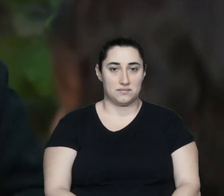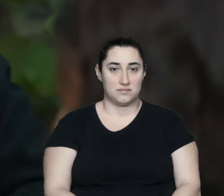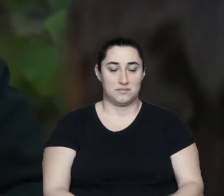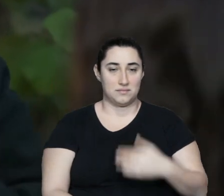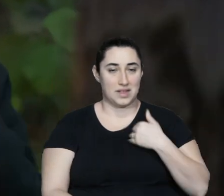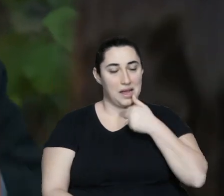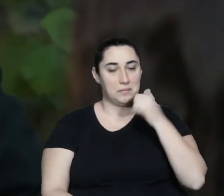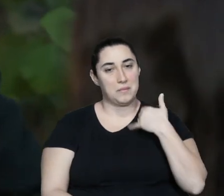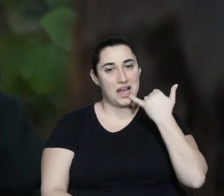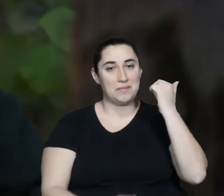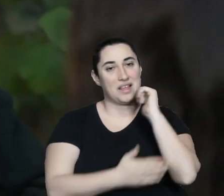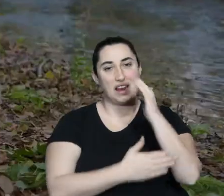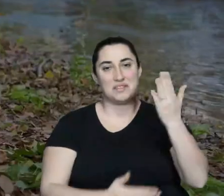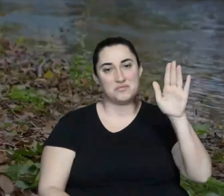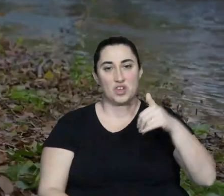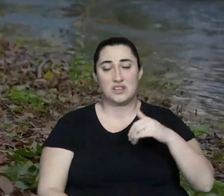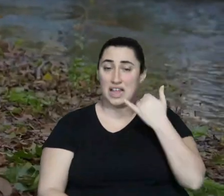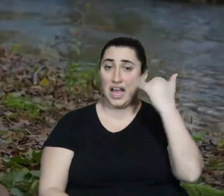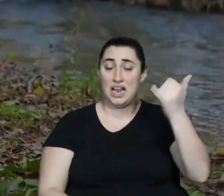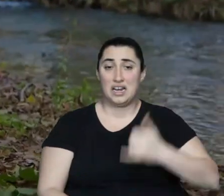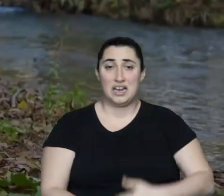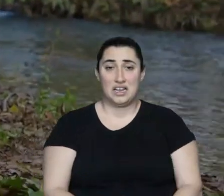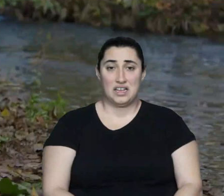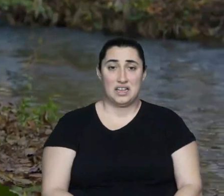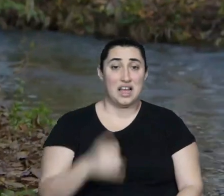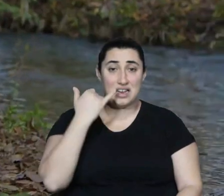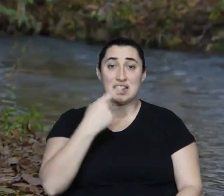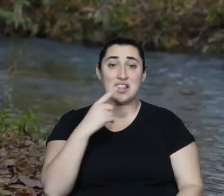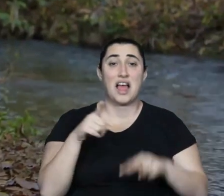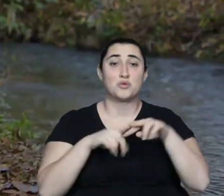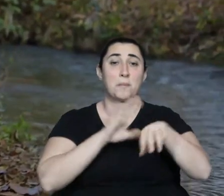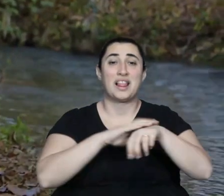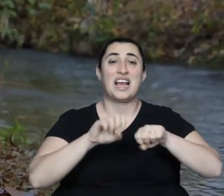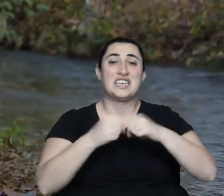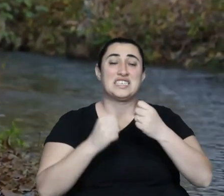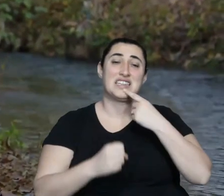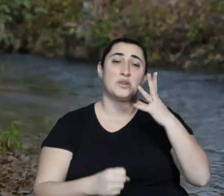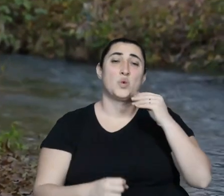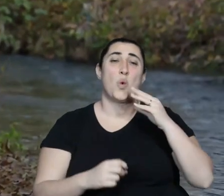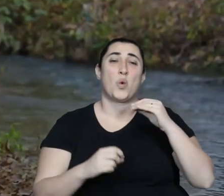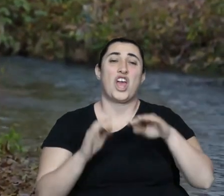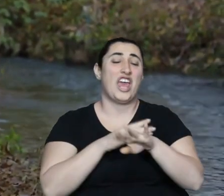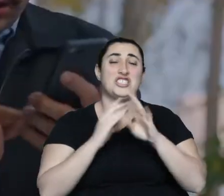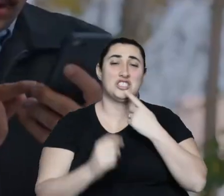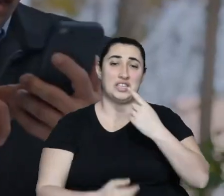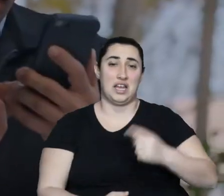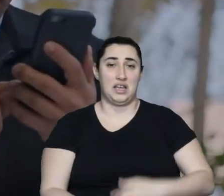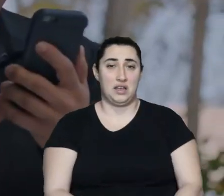Ben abimi arayayım yardım getirsin o. Ara. Ara de ki Aysun'un kırıldı de çok geç artık de.